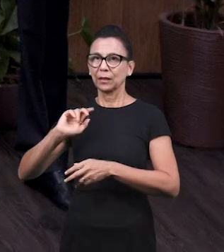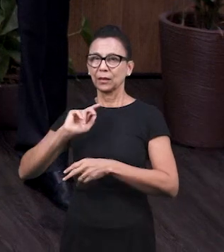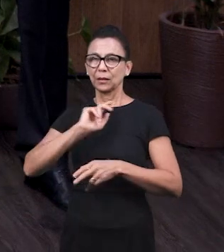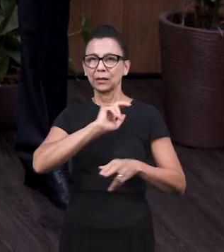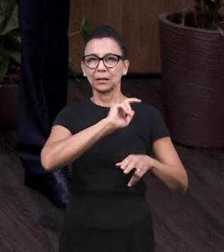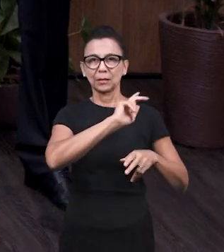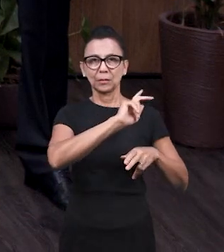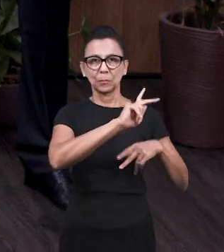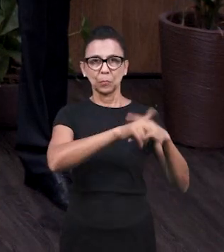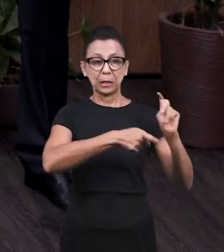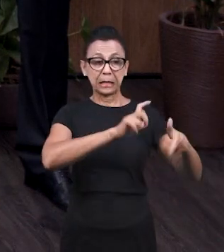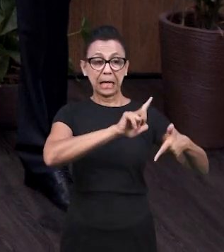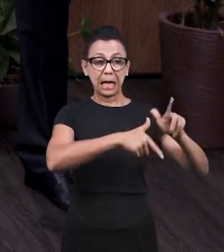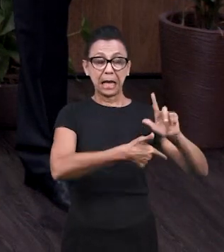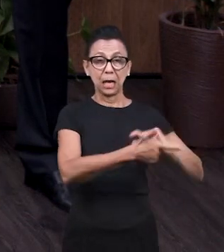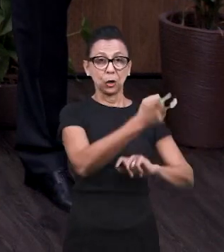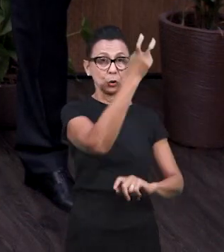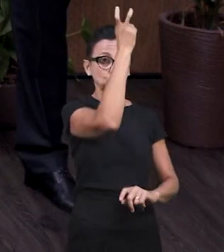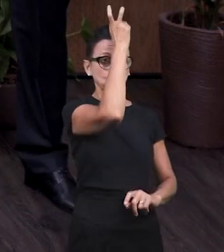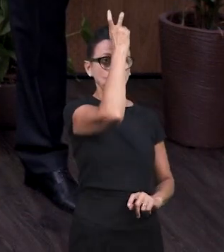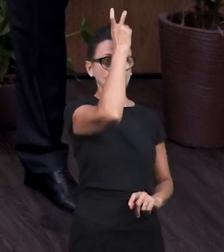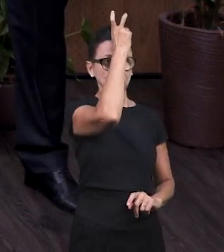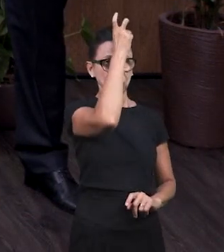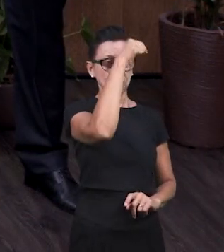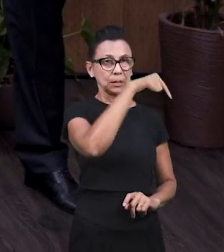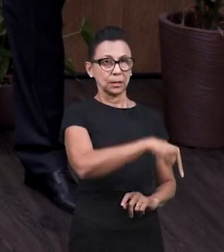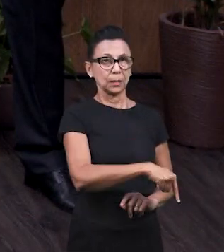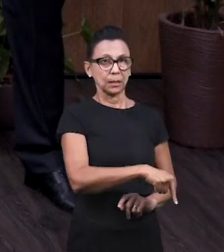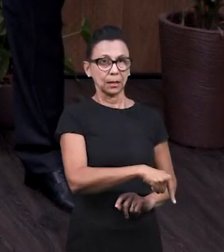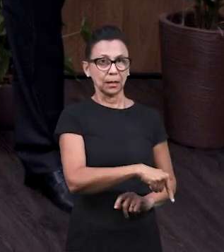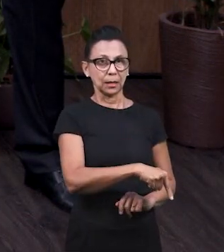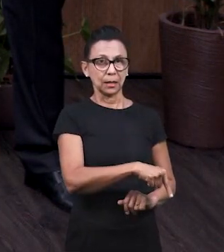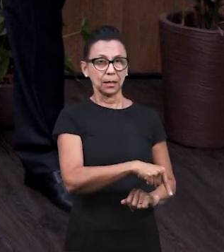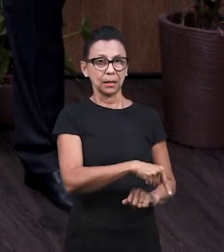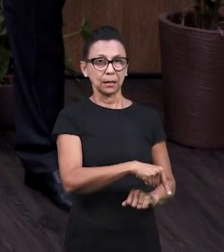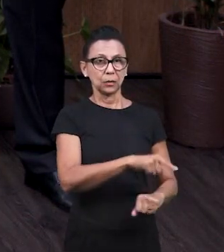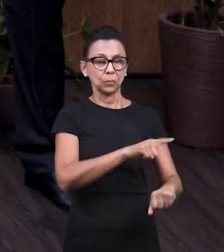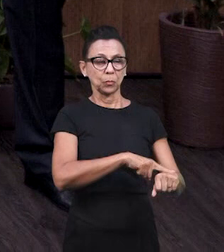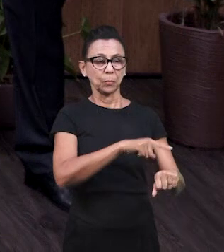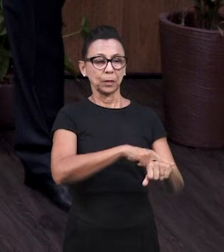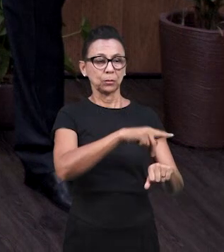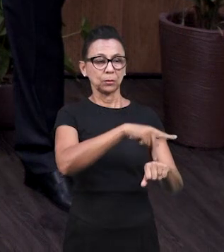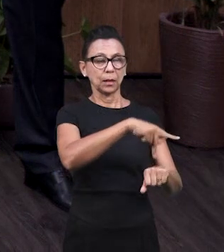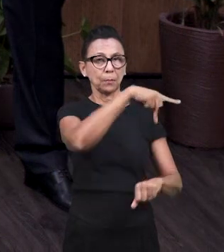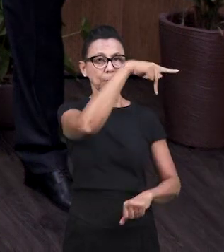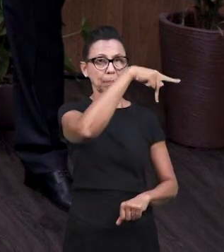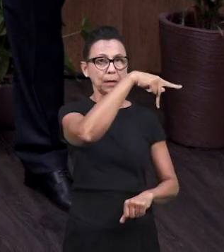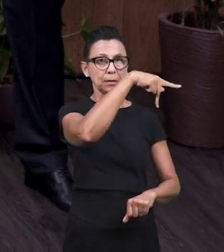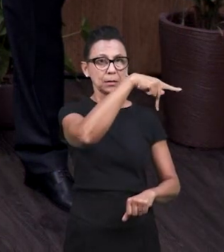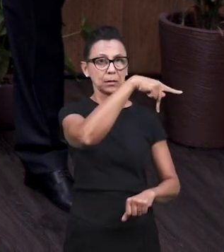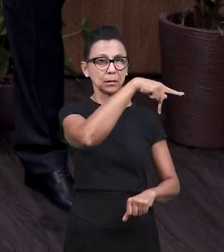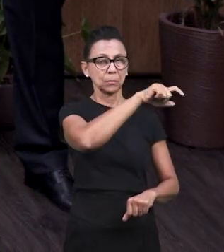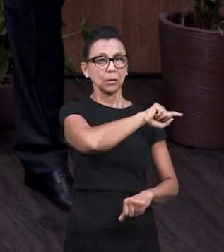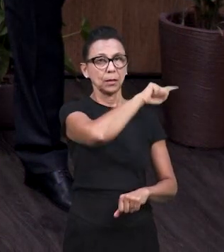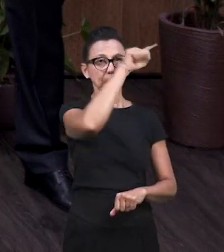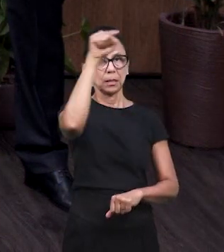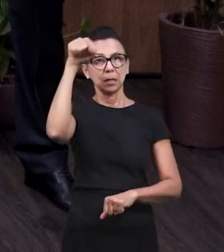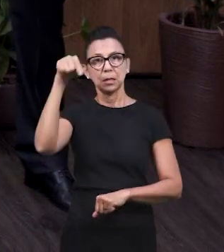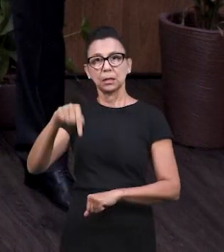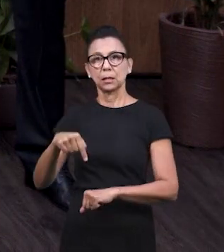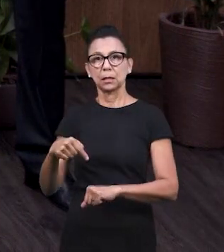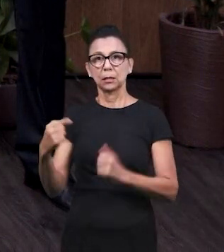quand a été instituée la Pâque, en faisant un parallèle avec l'enlèvement de l'Église,